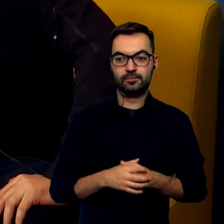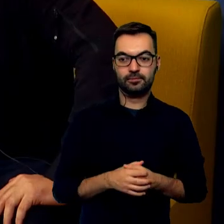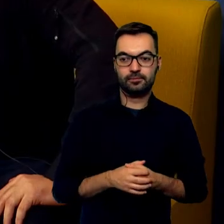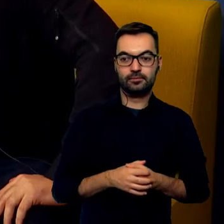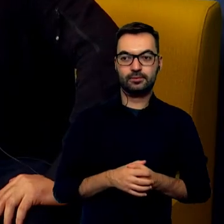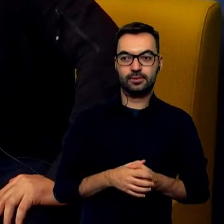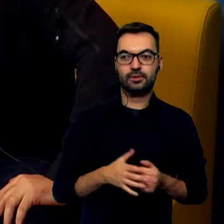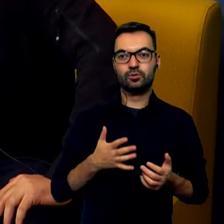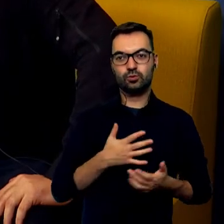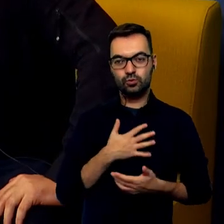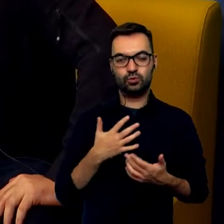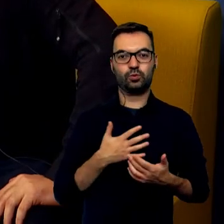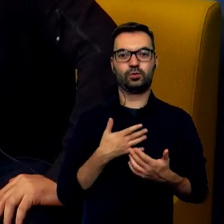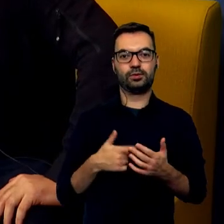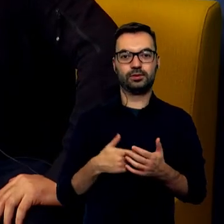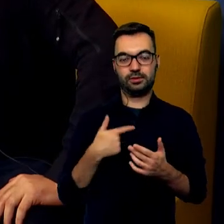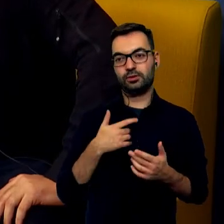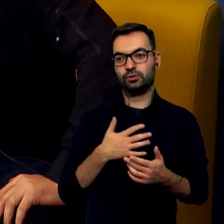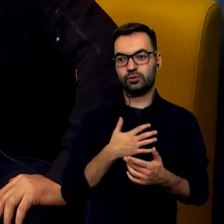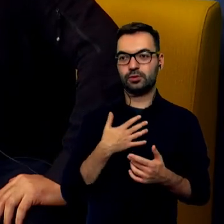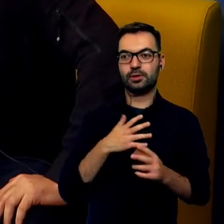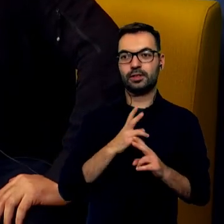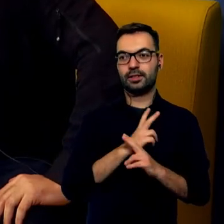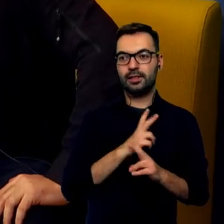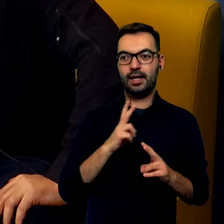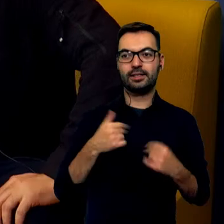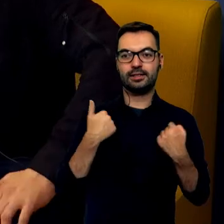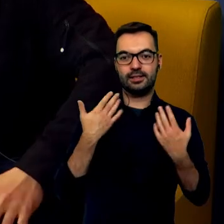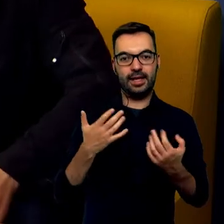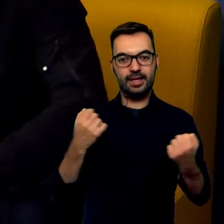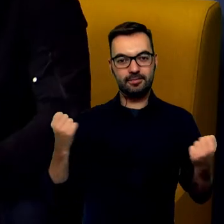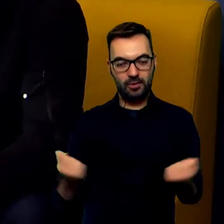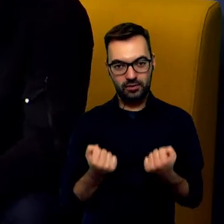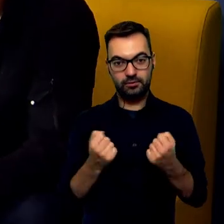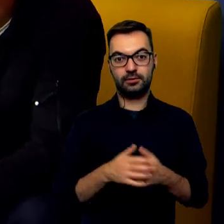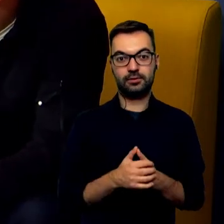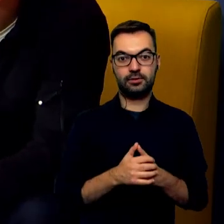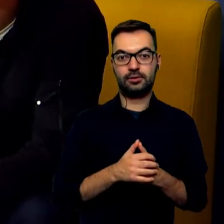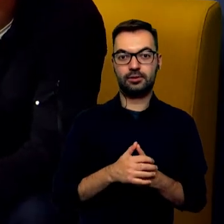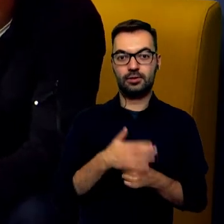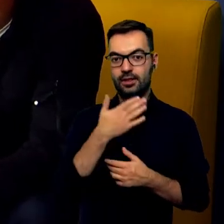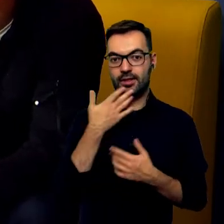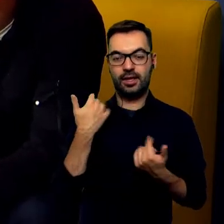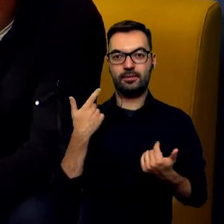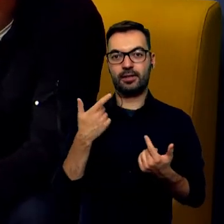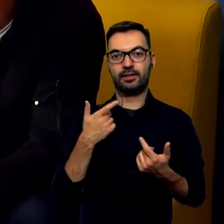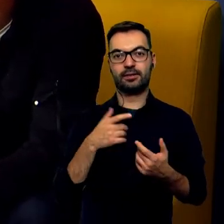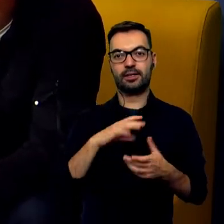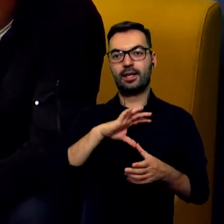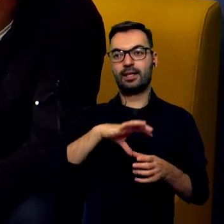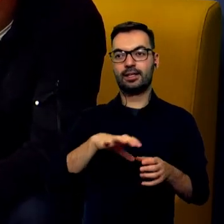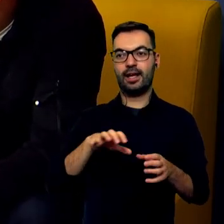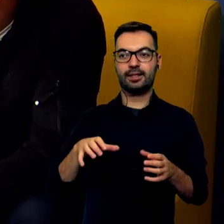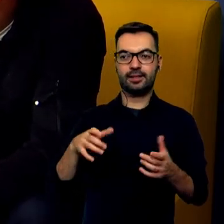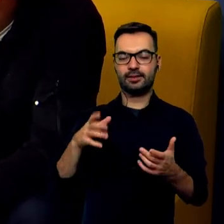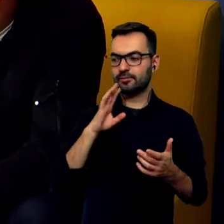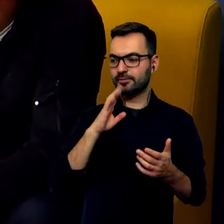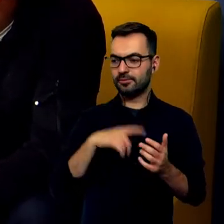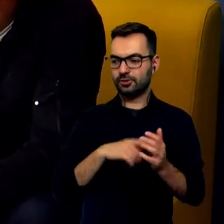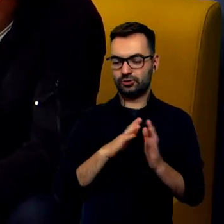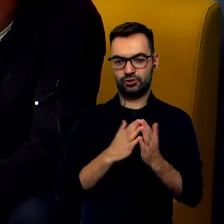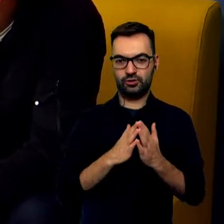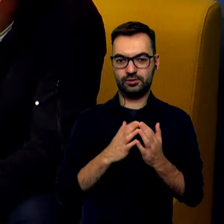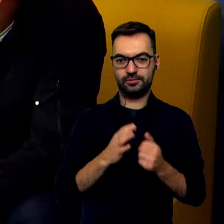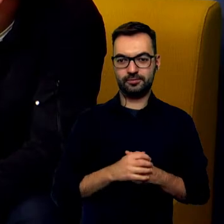tą wspólnotowość czuć i w tym filmie to czuć, że tam każdy daje ten napęd, tam nie ma jakiegoś takiego właśnie, nie ma tych kategorii, o których piszę